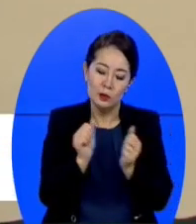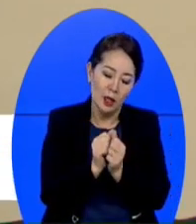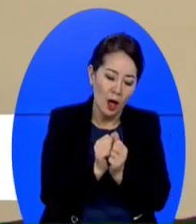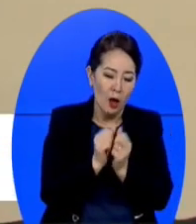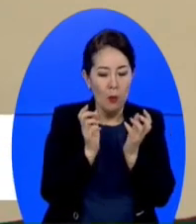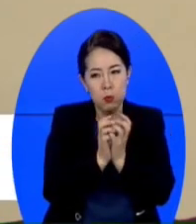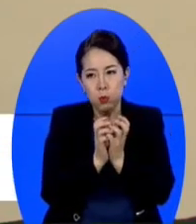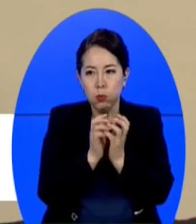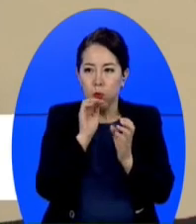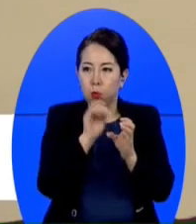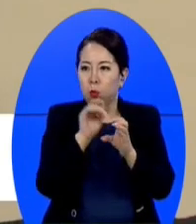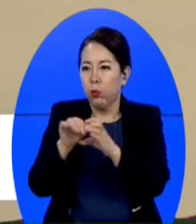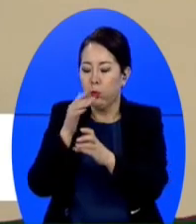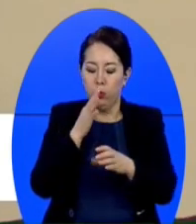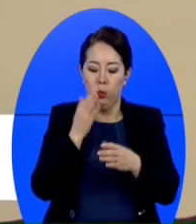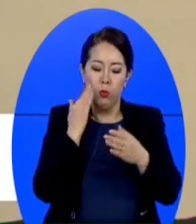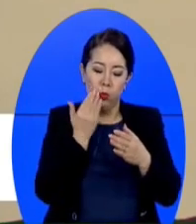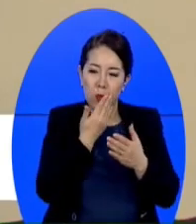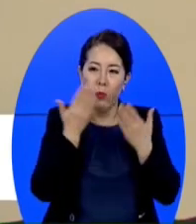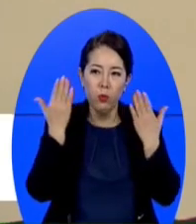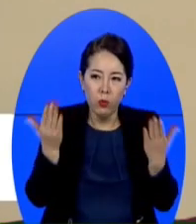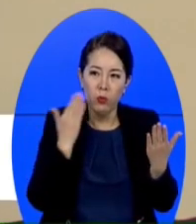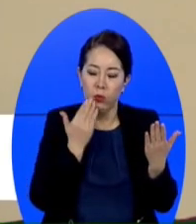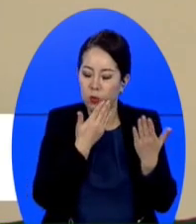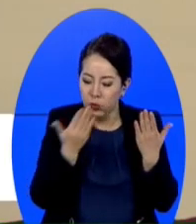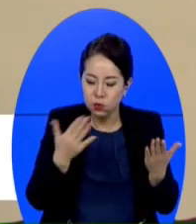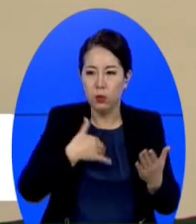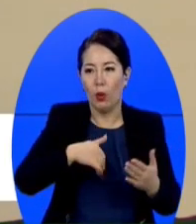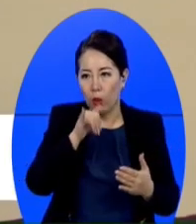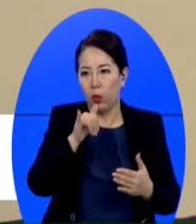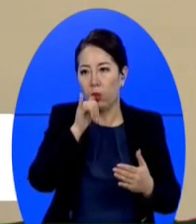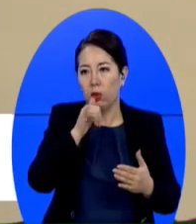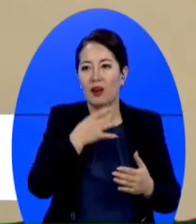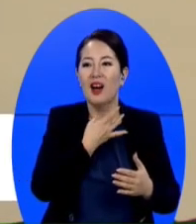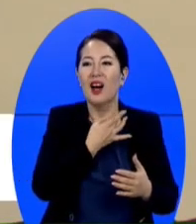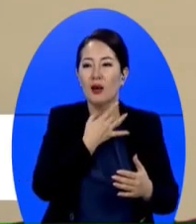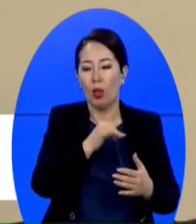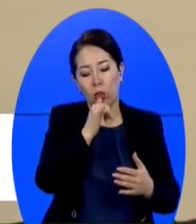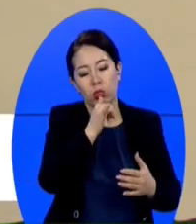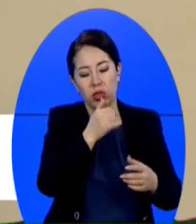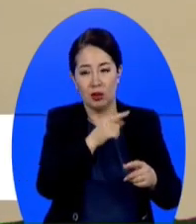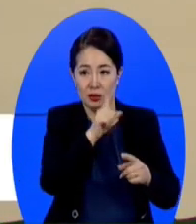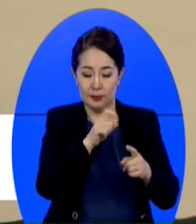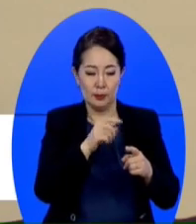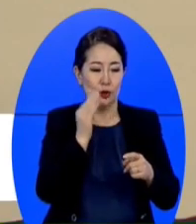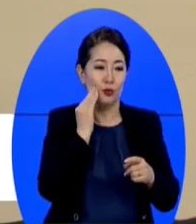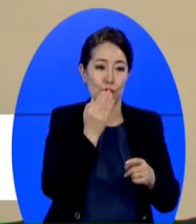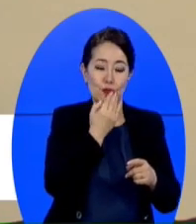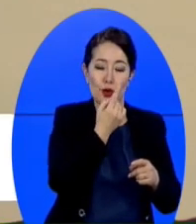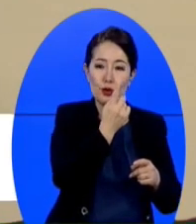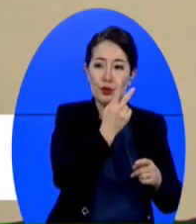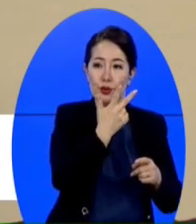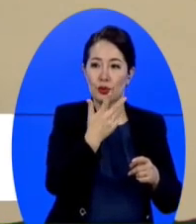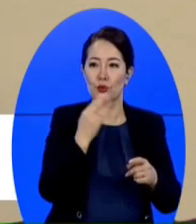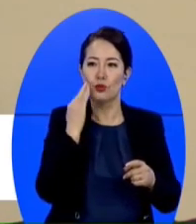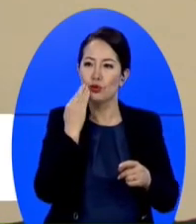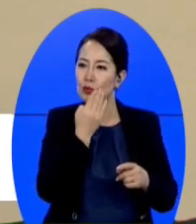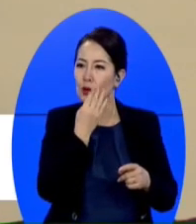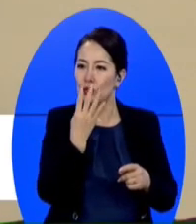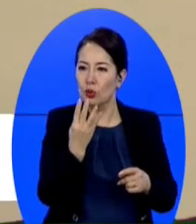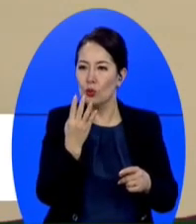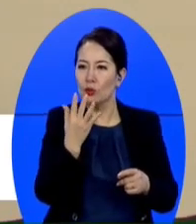нөхдөөрөө орж одоо бас сайхан золгохтой холбоотойгоор арьгдах судалгаа хийдэг. Энэ цагаан сарын шиний 3 дуусаад шиний 4-өөс хойлоод манай